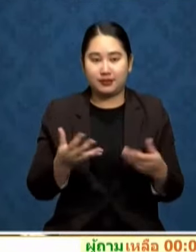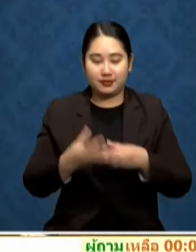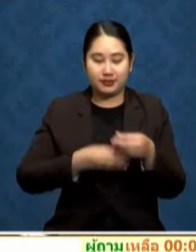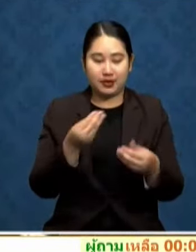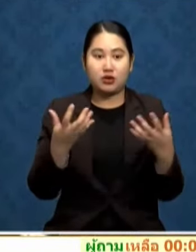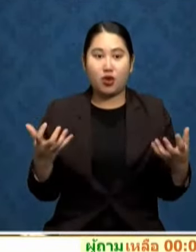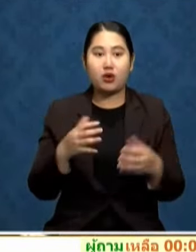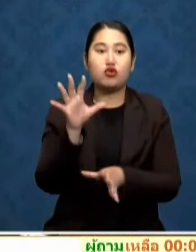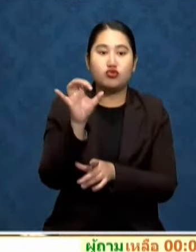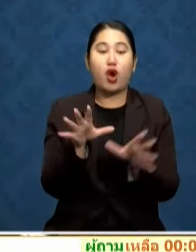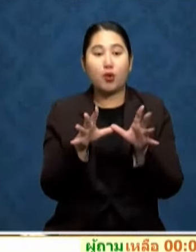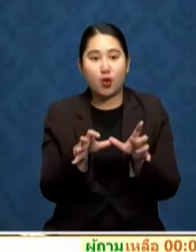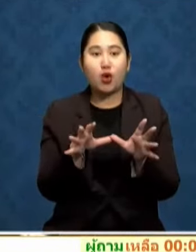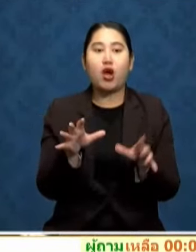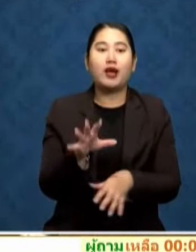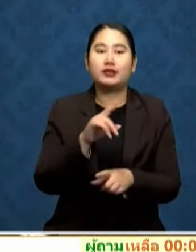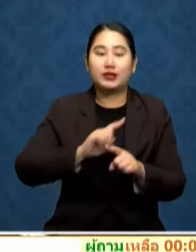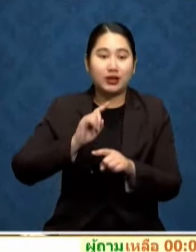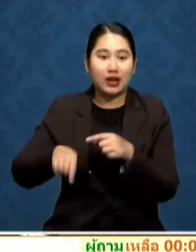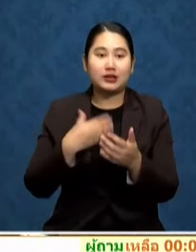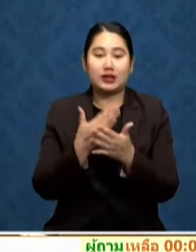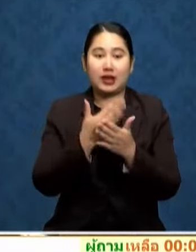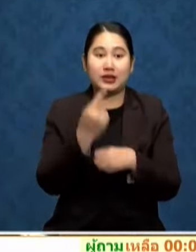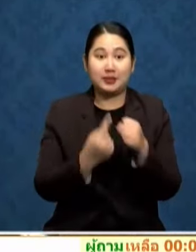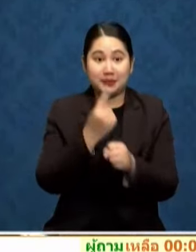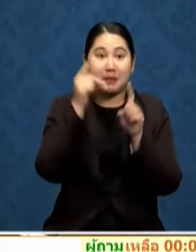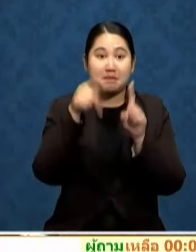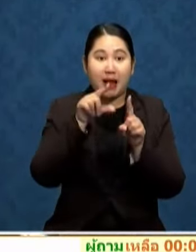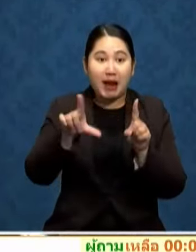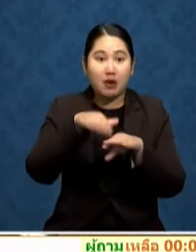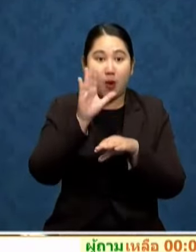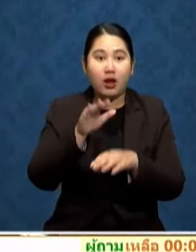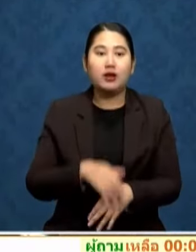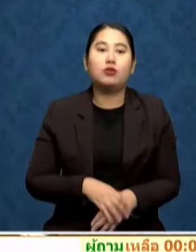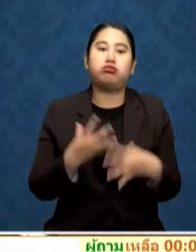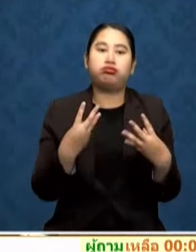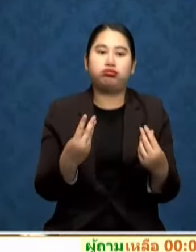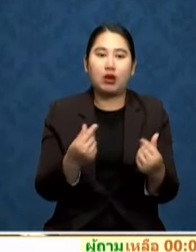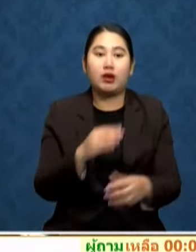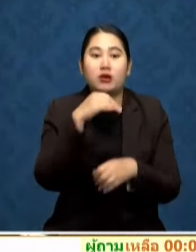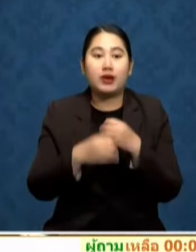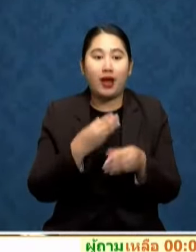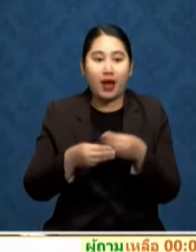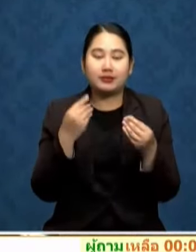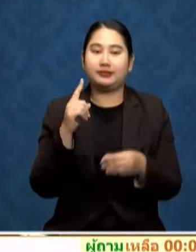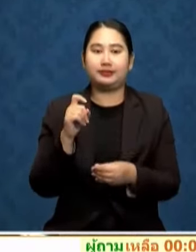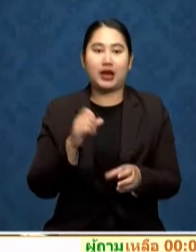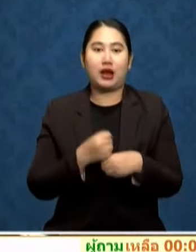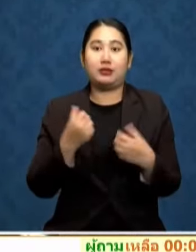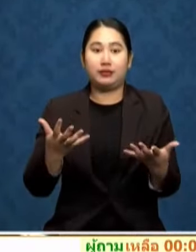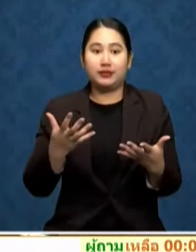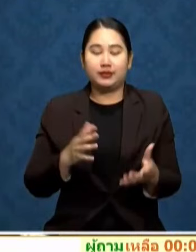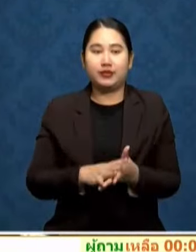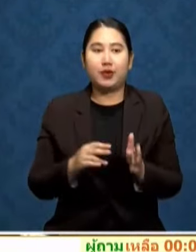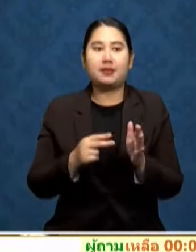การขายกุ้งหอยปูปลาสัตว์น้ำเนี่ยมูลค่าปีหนึ่งหลายพันล้านบาททุกวันนี้พอเกษตรกรขายไม่ได้เลี้ยงไม่ได้ทำไงครับ